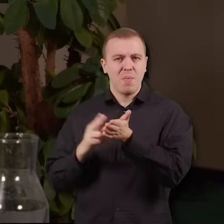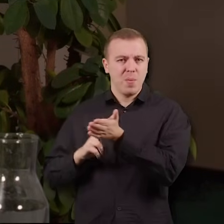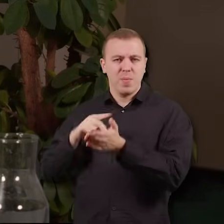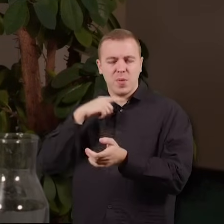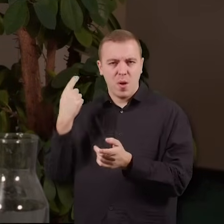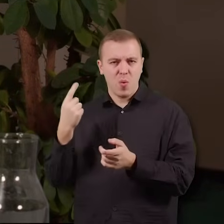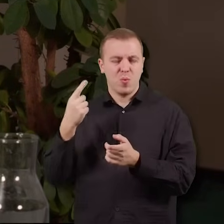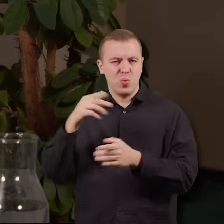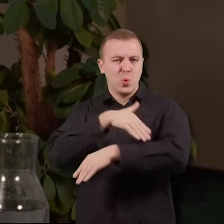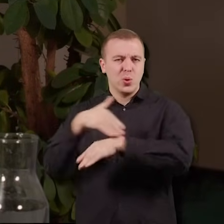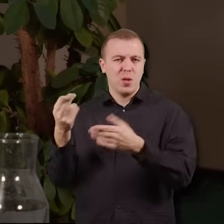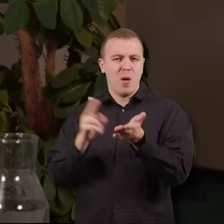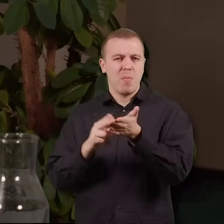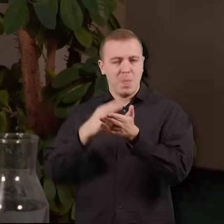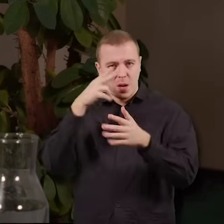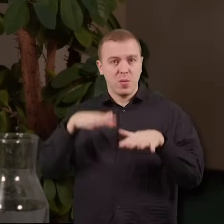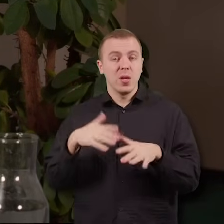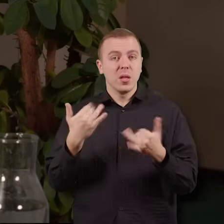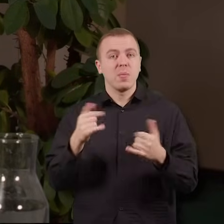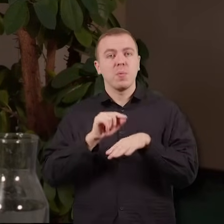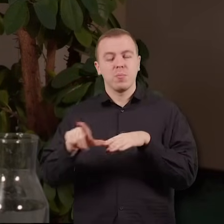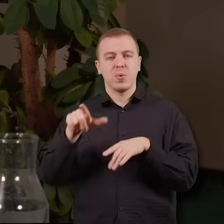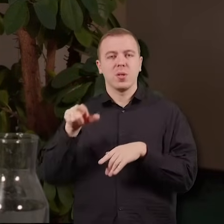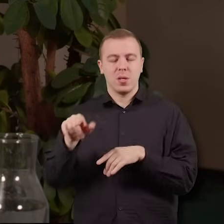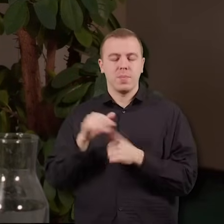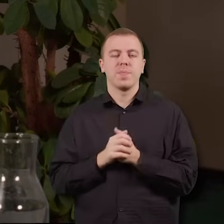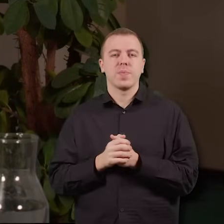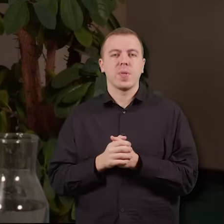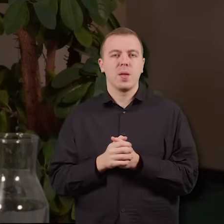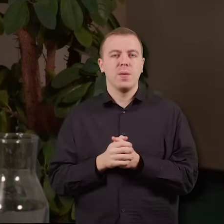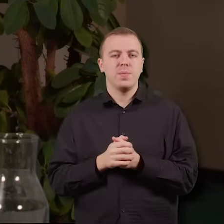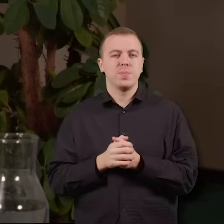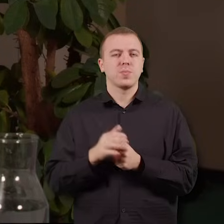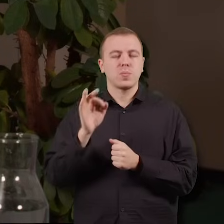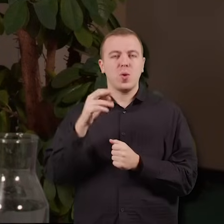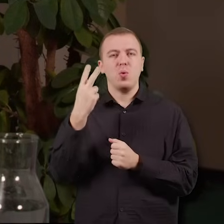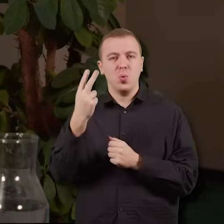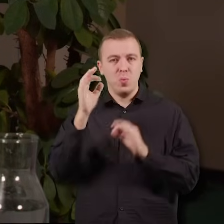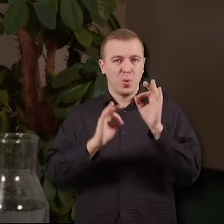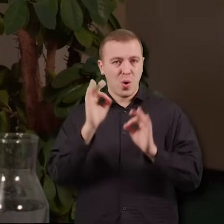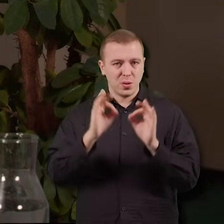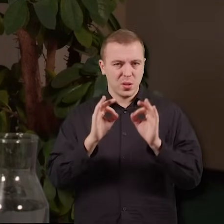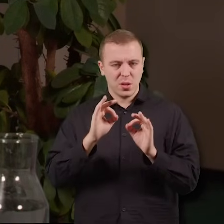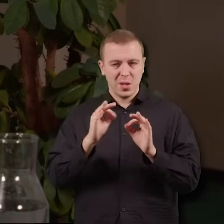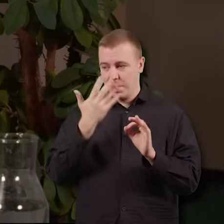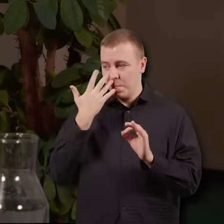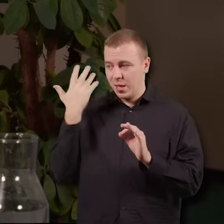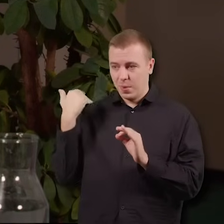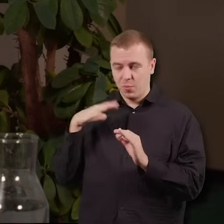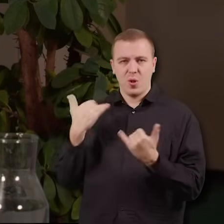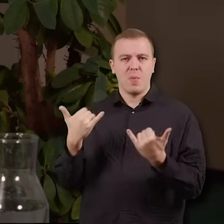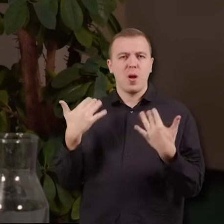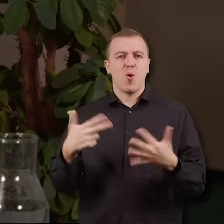skaičiai imigrantų į Lietuvą ir Indrė, nuo jūsų pradėkim šitą setą klausimų. Nuo 2% prieš 5 metų iki